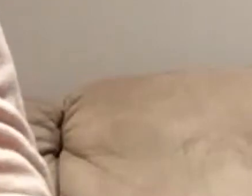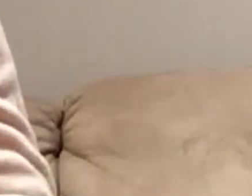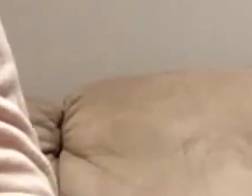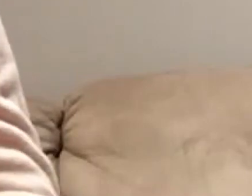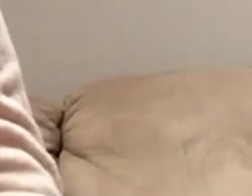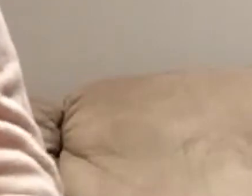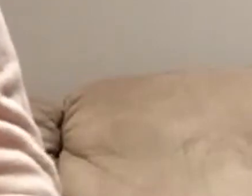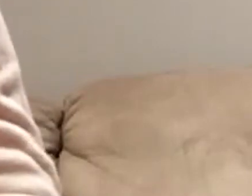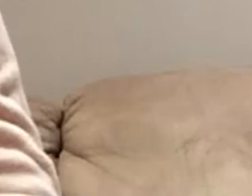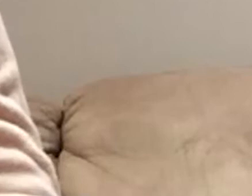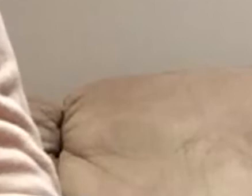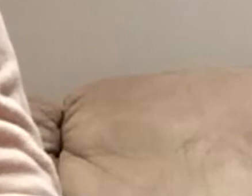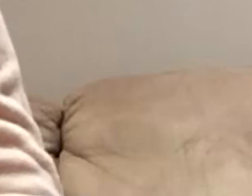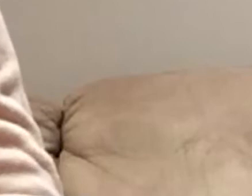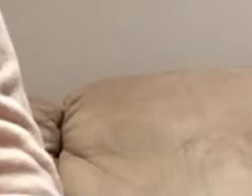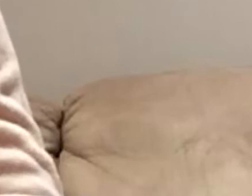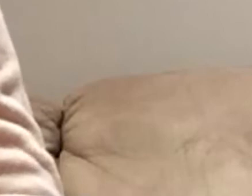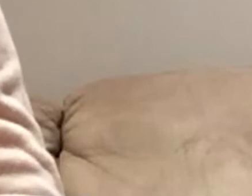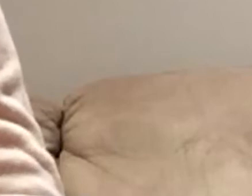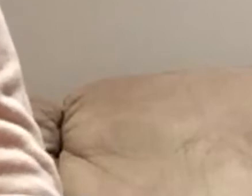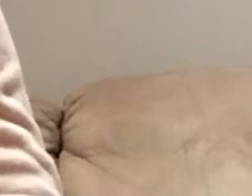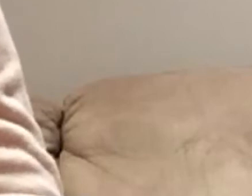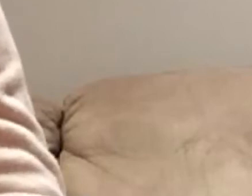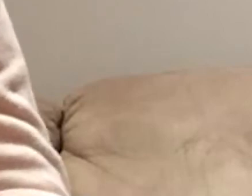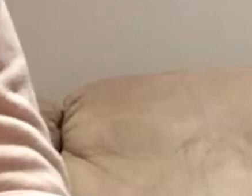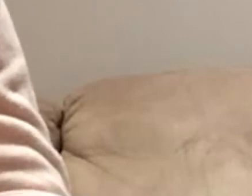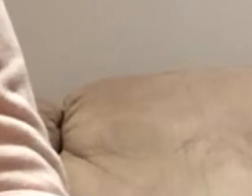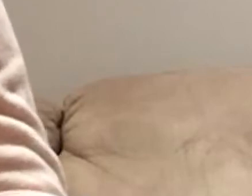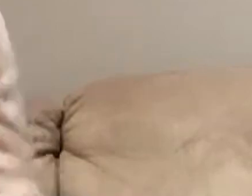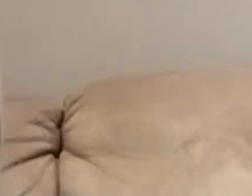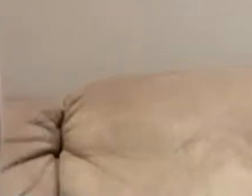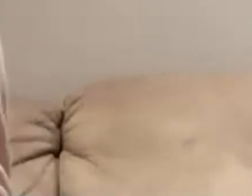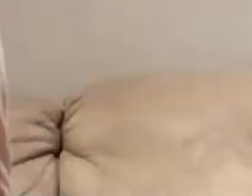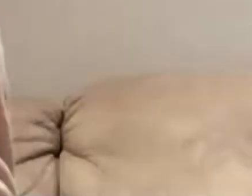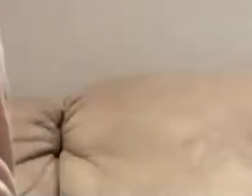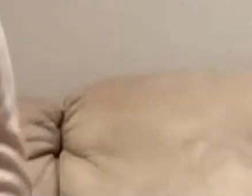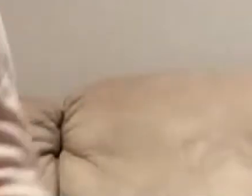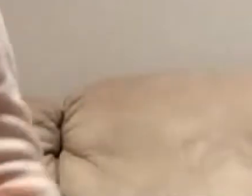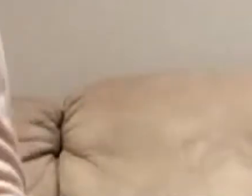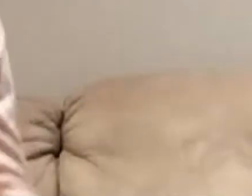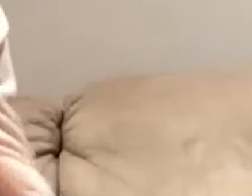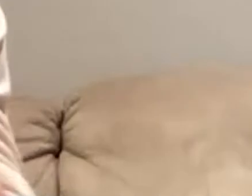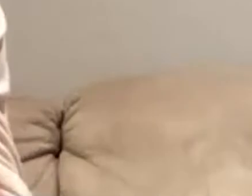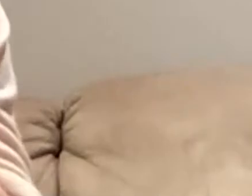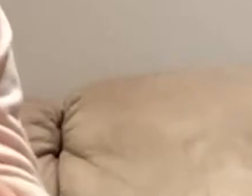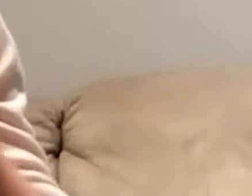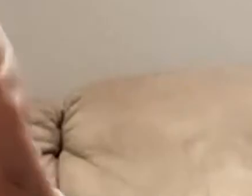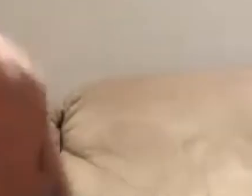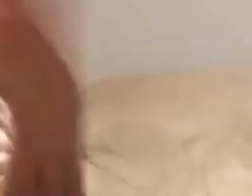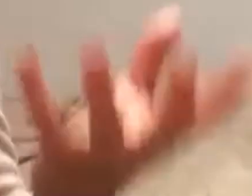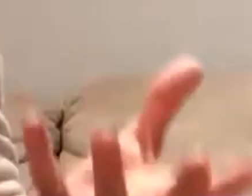d'adultes, dans un contexte où est-ce qu'il y a vraiment... c'est pas de la danse adaptée, c'est vraiment une rencontre